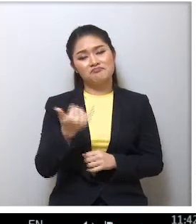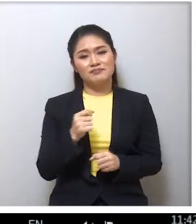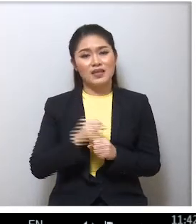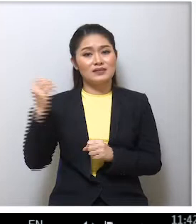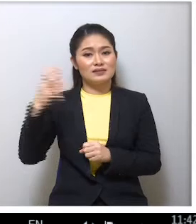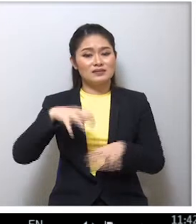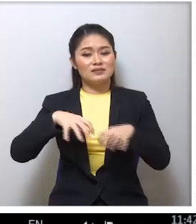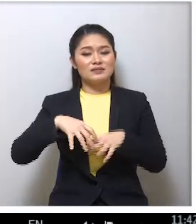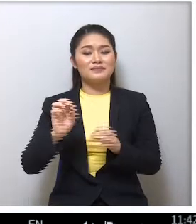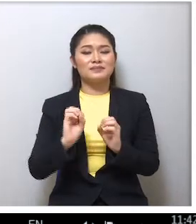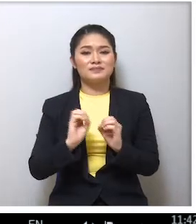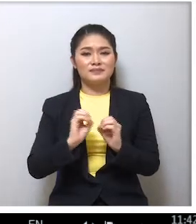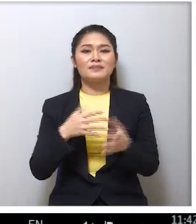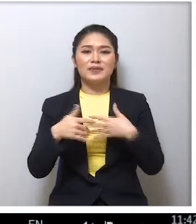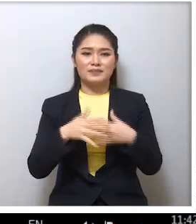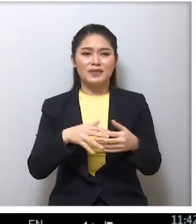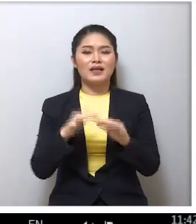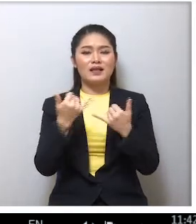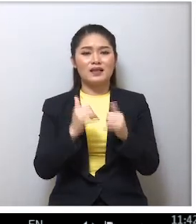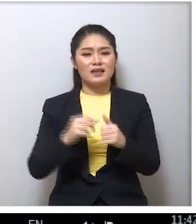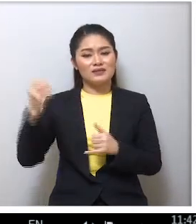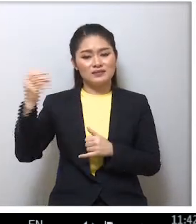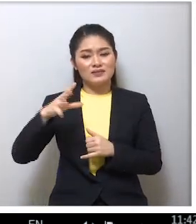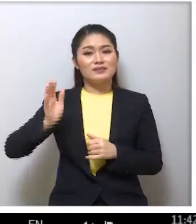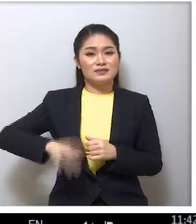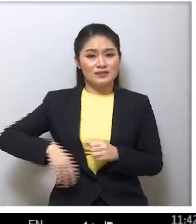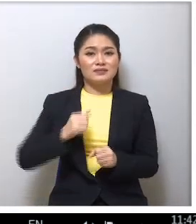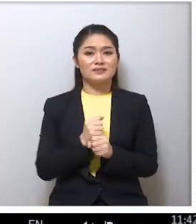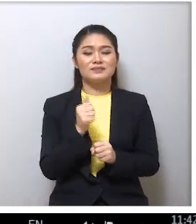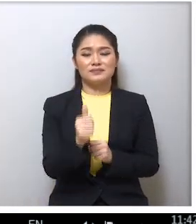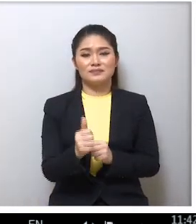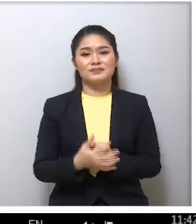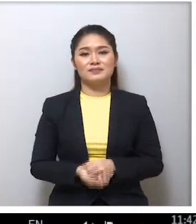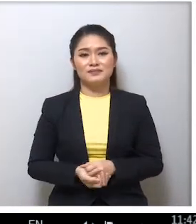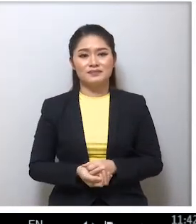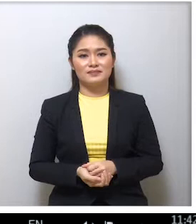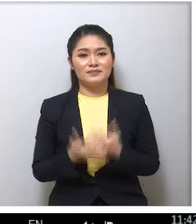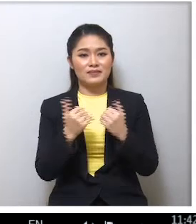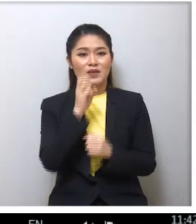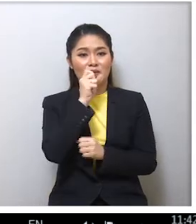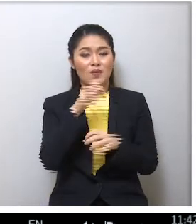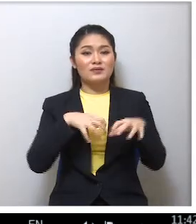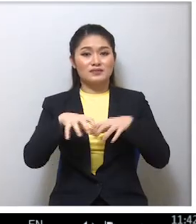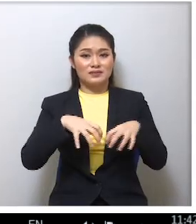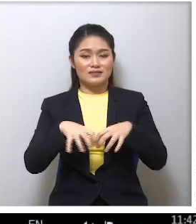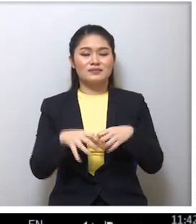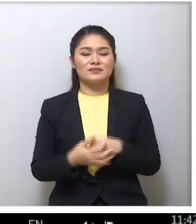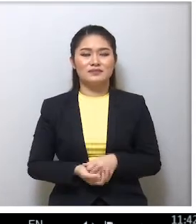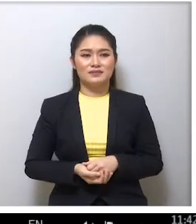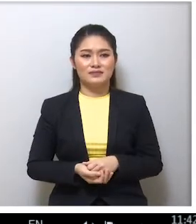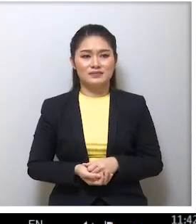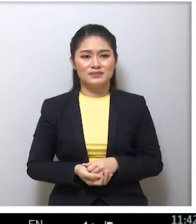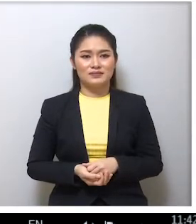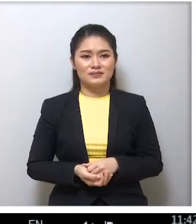แสงก็ไม่เป็นไรนะครับค่อยไปเล่นแสงใน After Effects ก็ได้นะครับเดี๋ยวจะลองไม่จัดแสงดูนะครับ